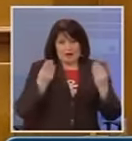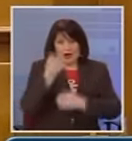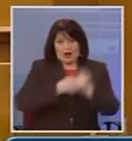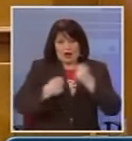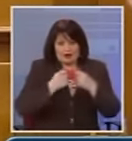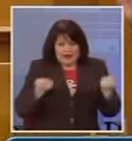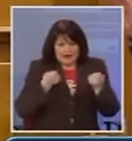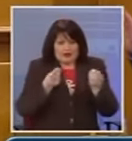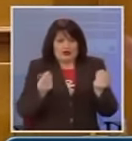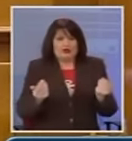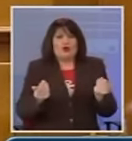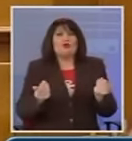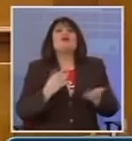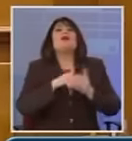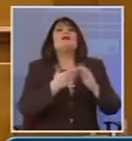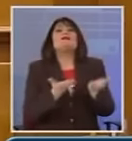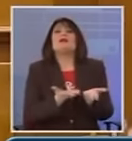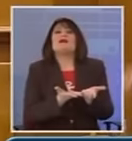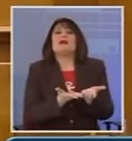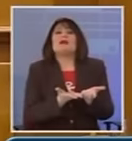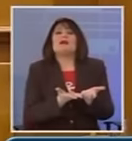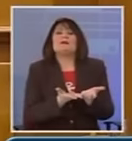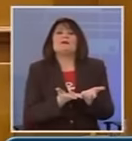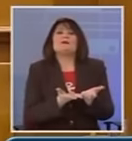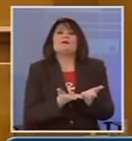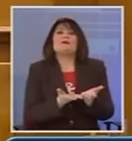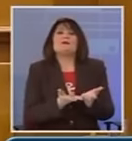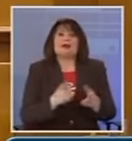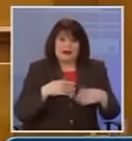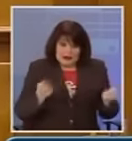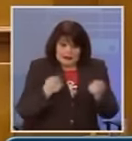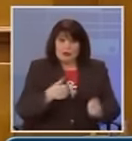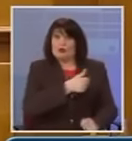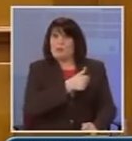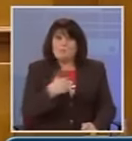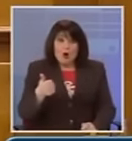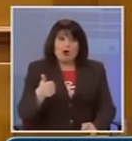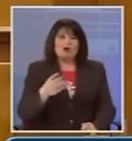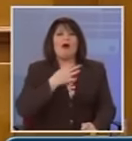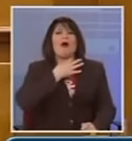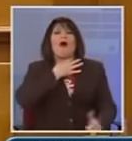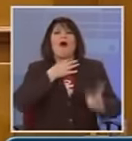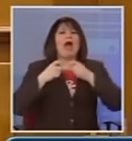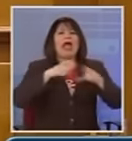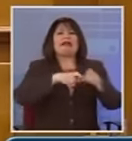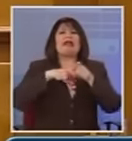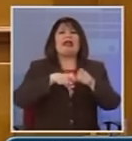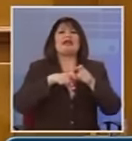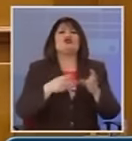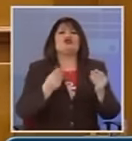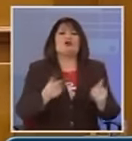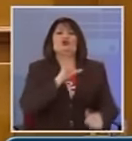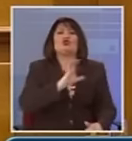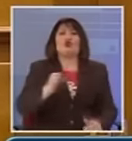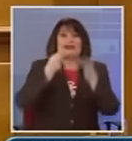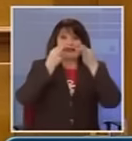δεκαετίες, κανένας σας δεν απασχόλησε. Ότι το χρησιμοποιούν σήμερα μόνον υπερχρεωμένες εταιρείες σε χώρες όπως